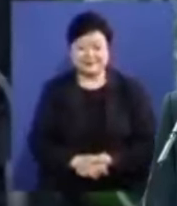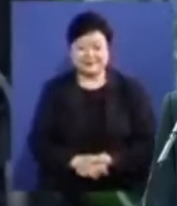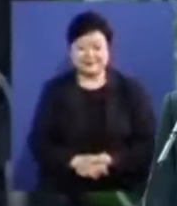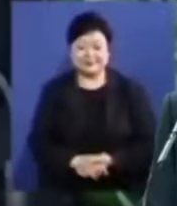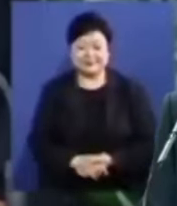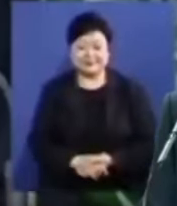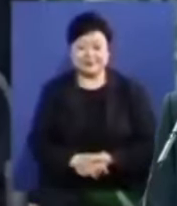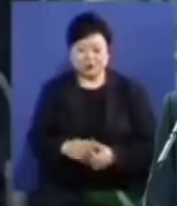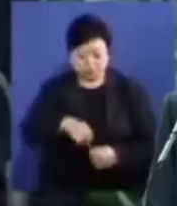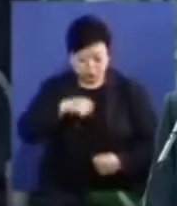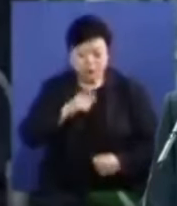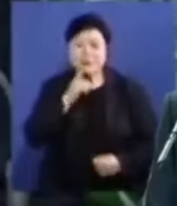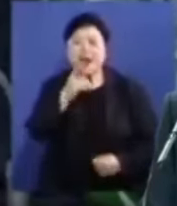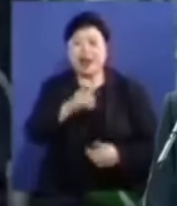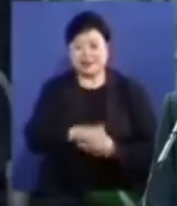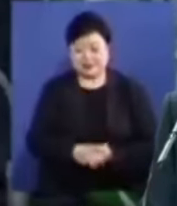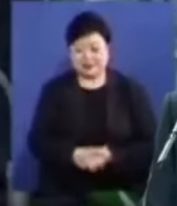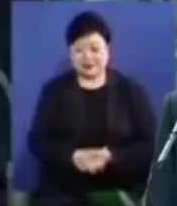솔직히 말해서